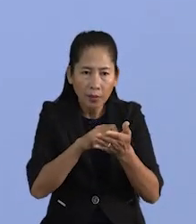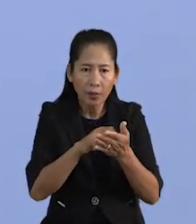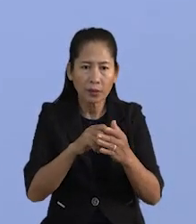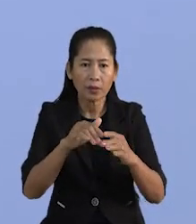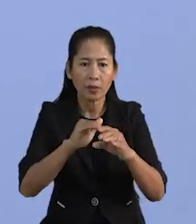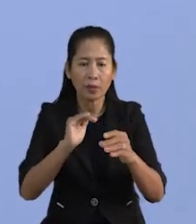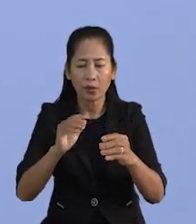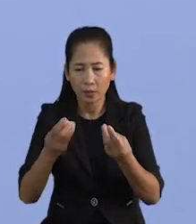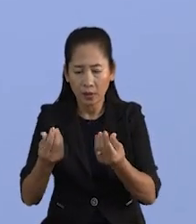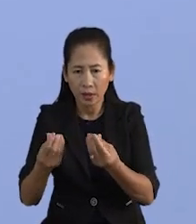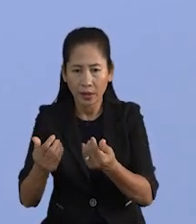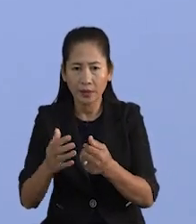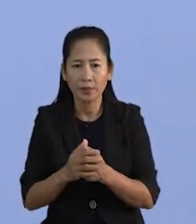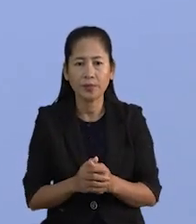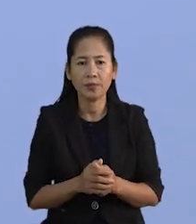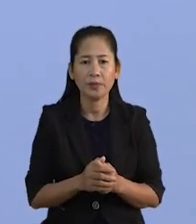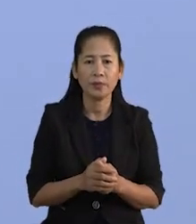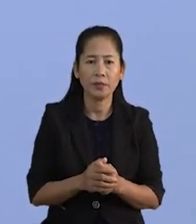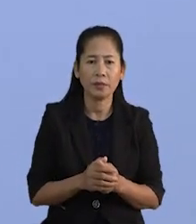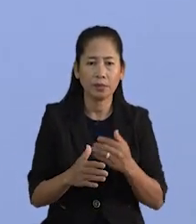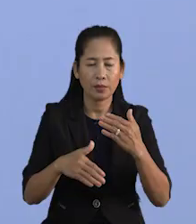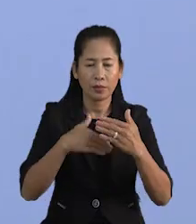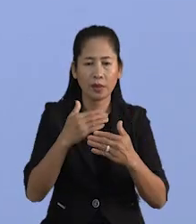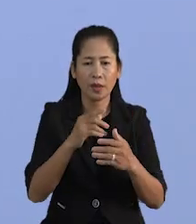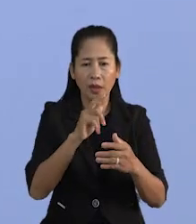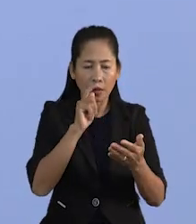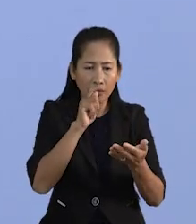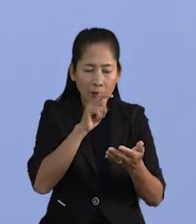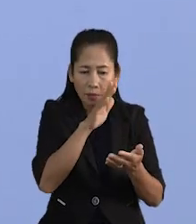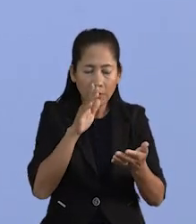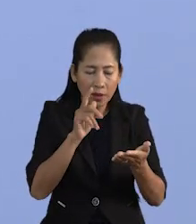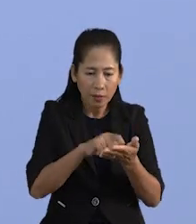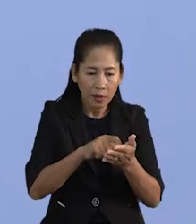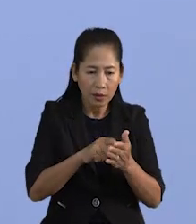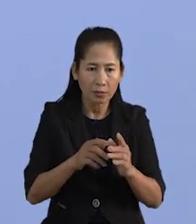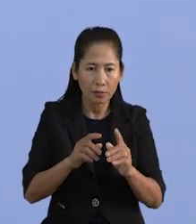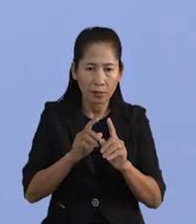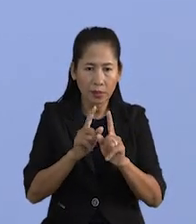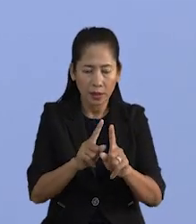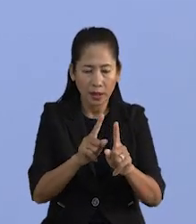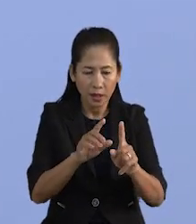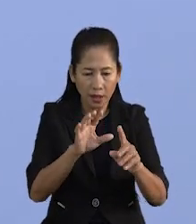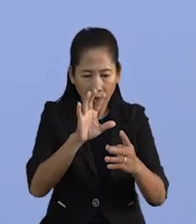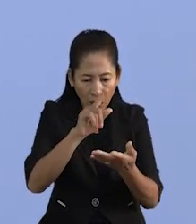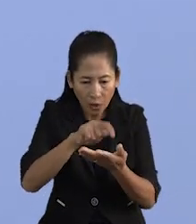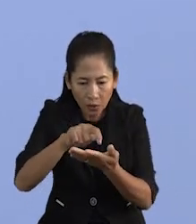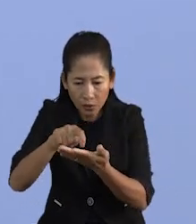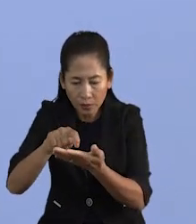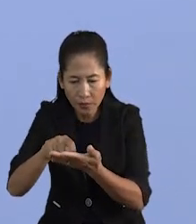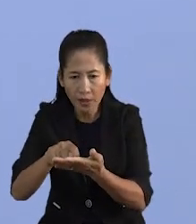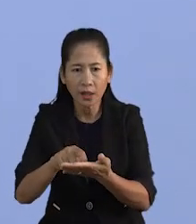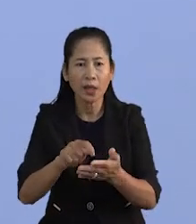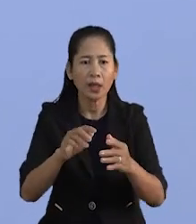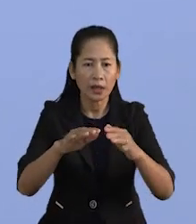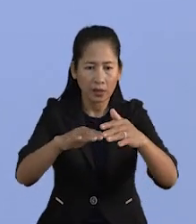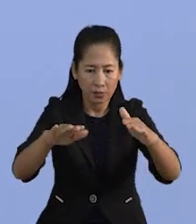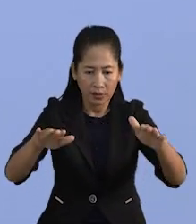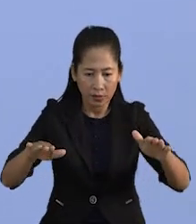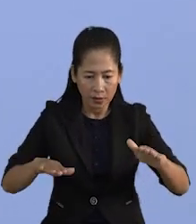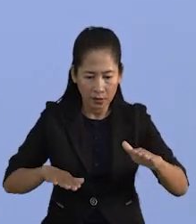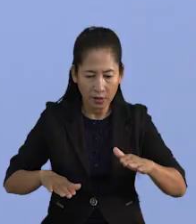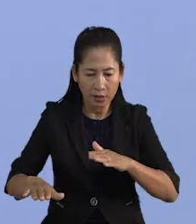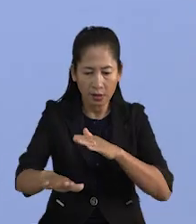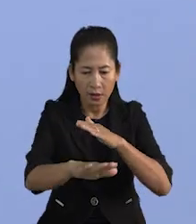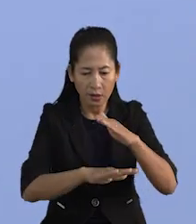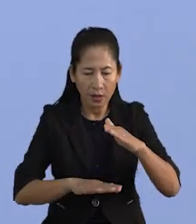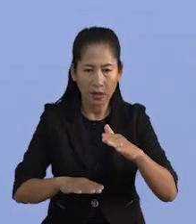ដីបាទបន្ទាប់មកទៀតមេមន់បណ្ដើកូនរកចំណីក្នុងទីធ្លាបា